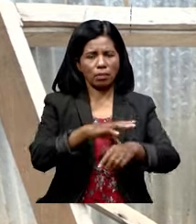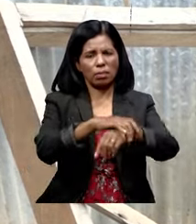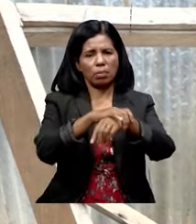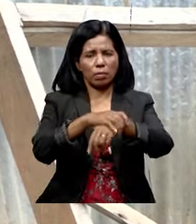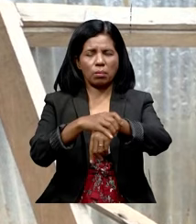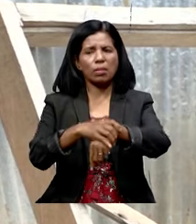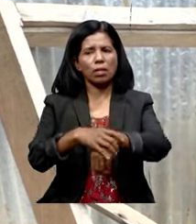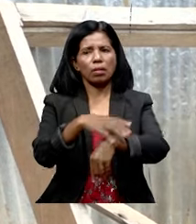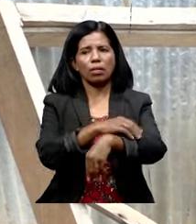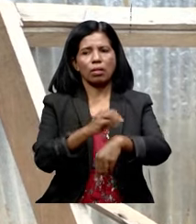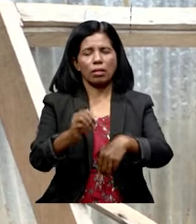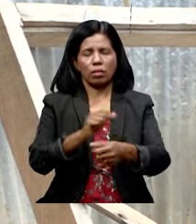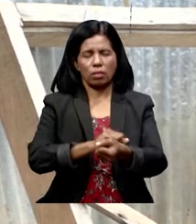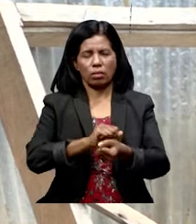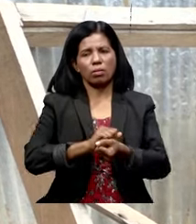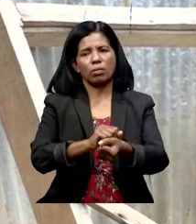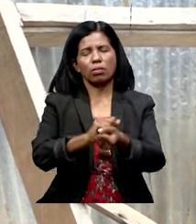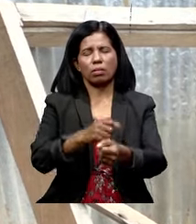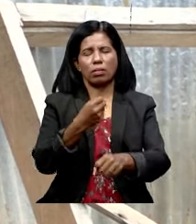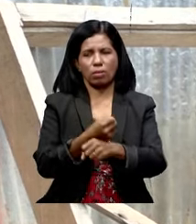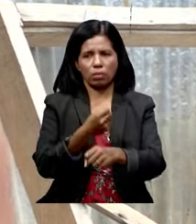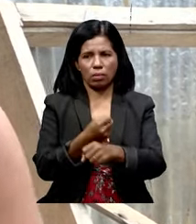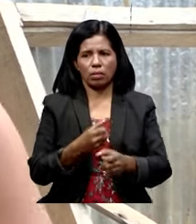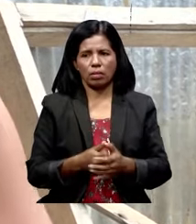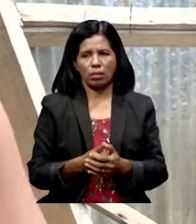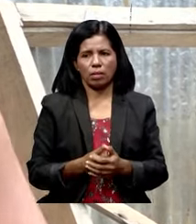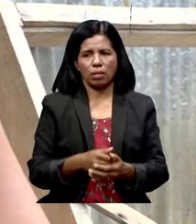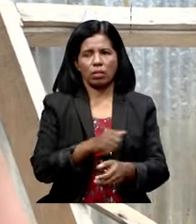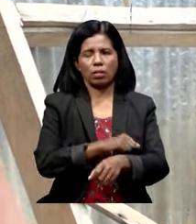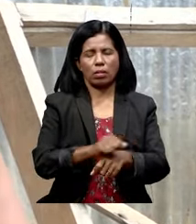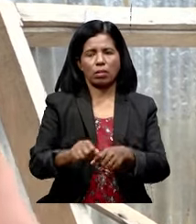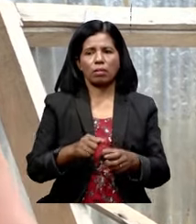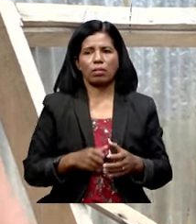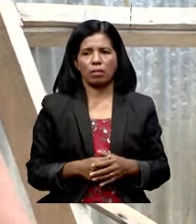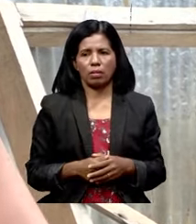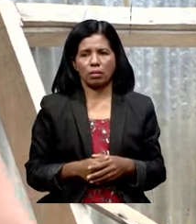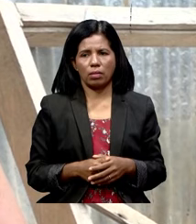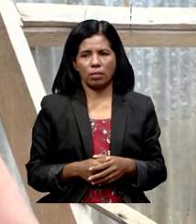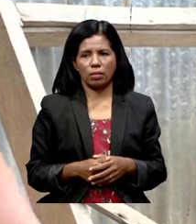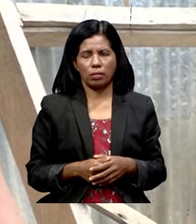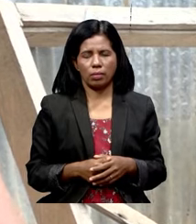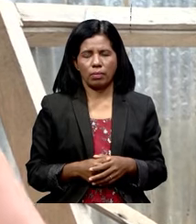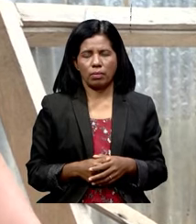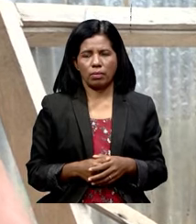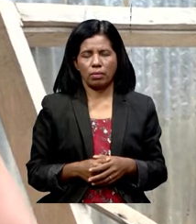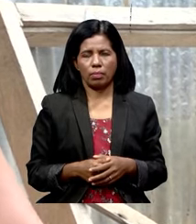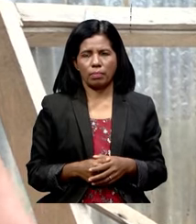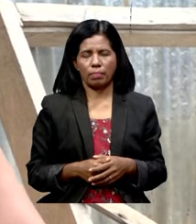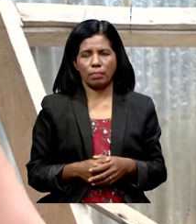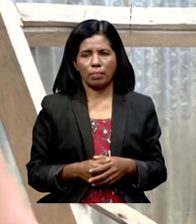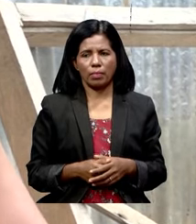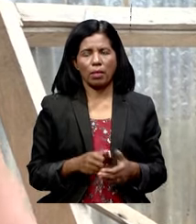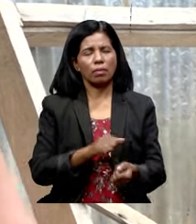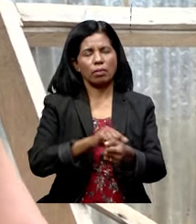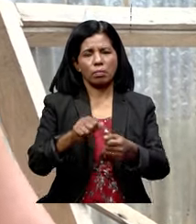mos. Dudu hori inso mos. Dudu hansan edet. Hansan edet. Hansan edet